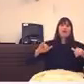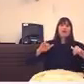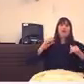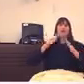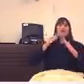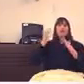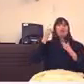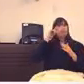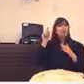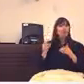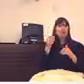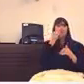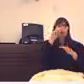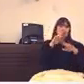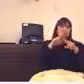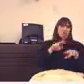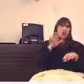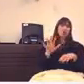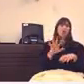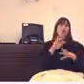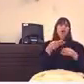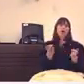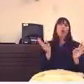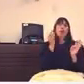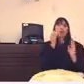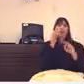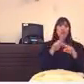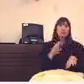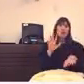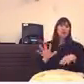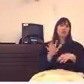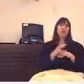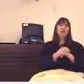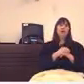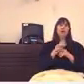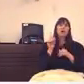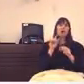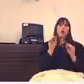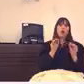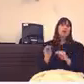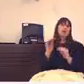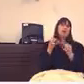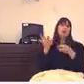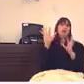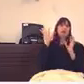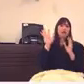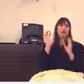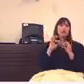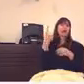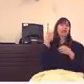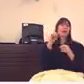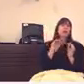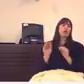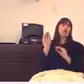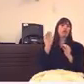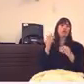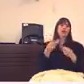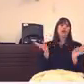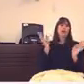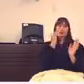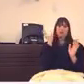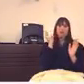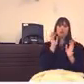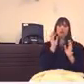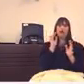הם יודעים את זה, שכל חלוקת המזון תישאר שם. לא יזוזו מטר. מטר הם לא יזוזו בחלוקת